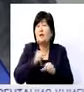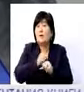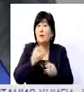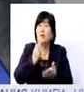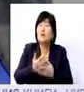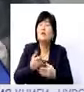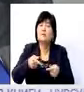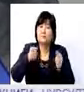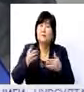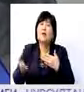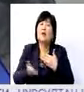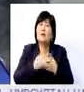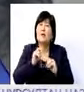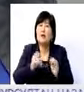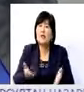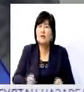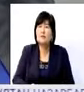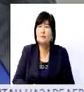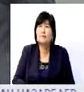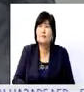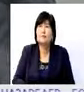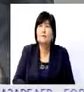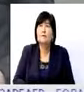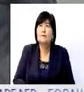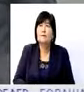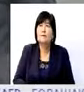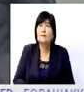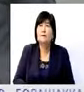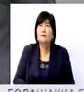реальное наказание. Чингис Валиханулы, Ахан Алиев, Досхан Сатпай, телеканал Кызылорда.